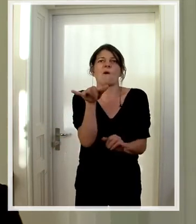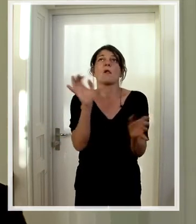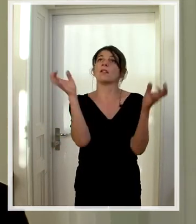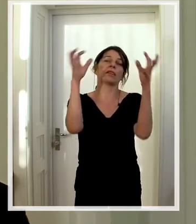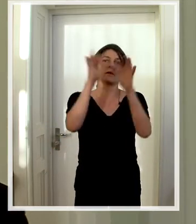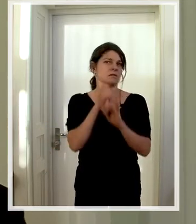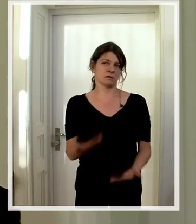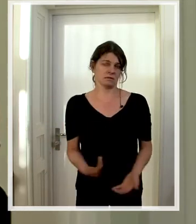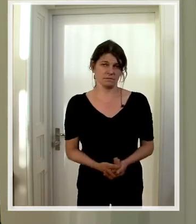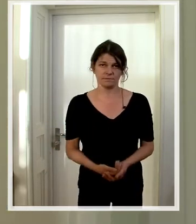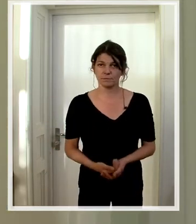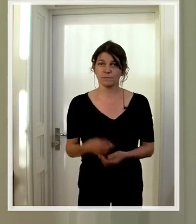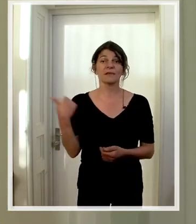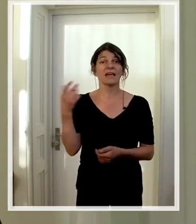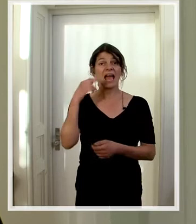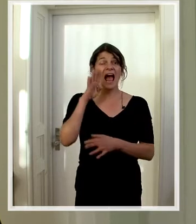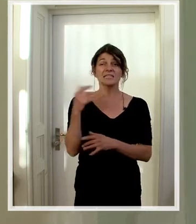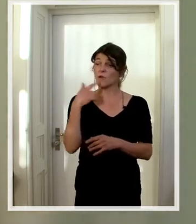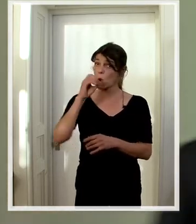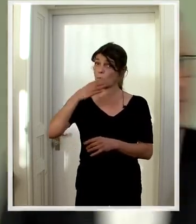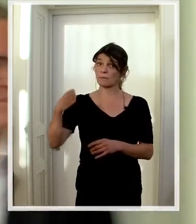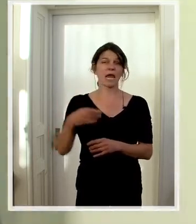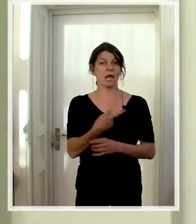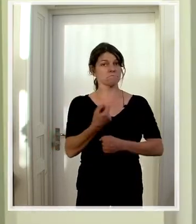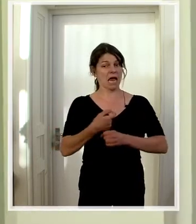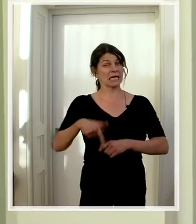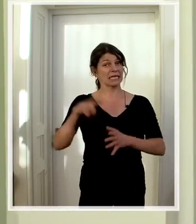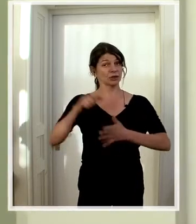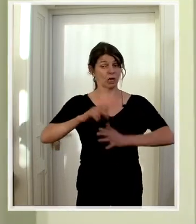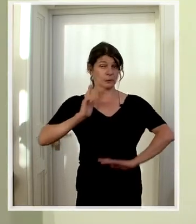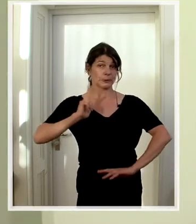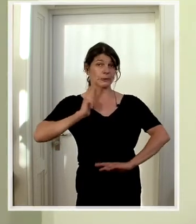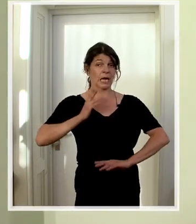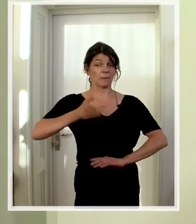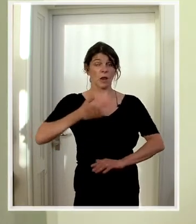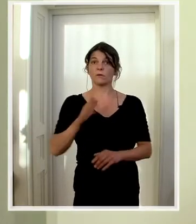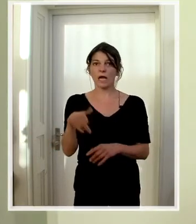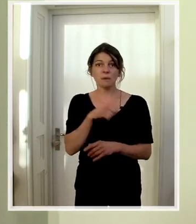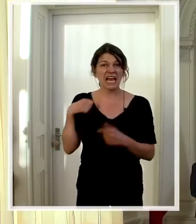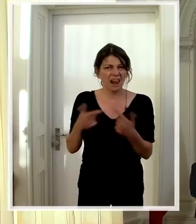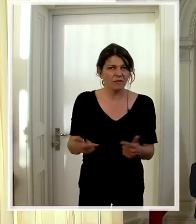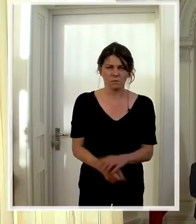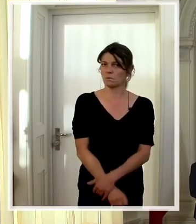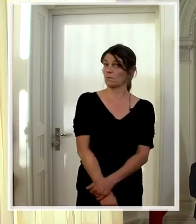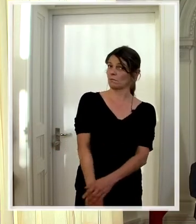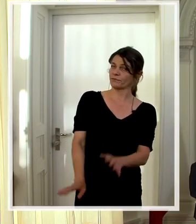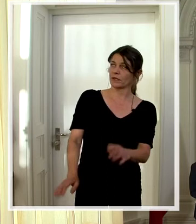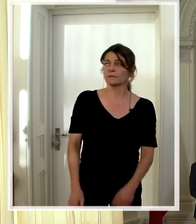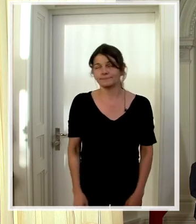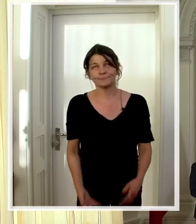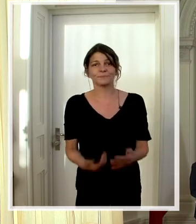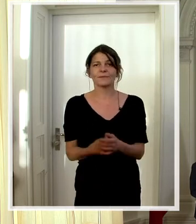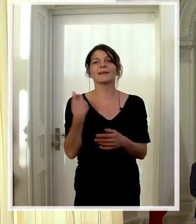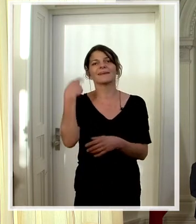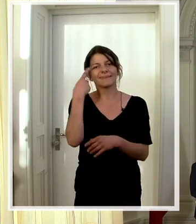Erich Hasler, wird die ÖBB zu Liechtenstein die luxuriöseren Bahnhöfe machen als im Augenland? Ja, gut. Also ich denke mir,